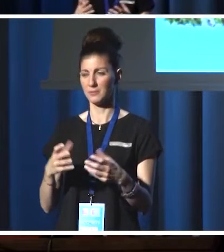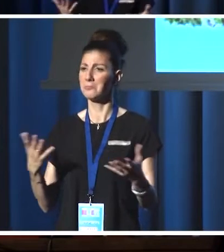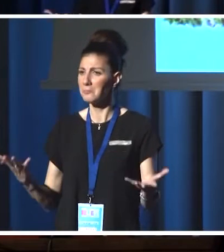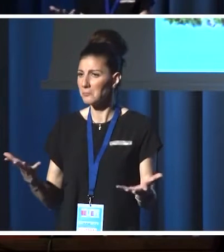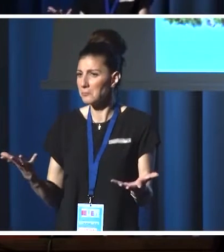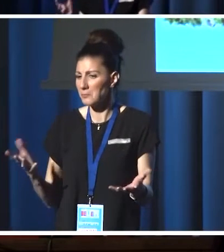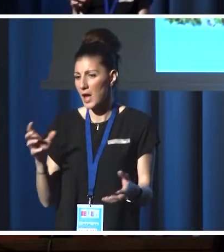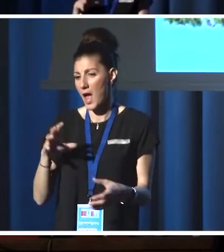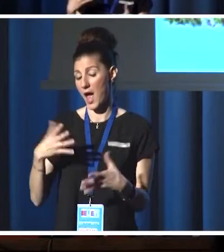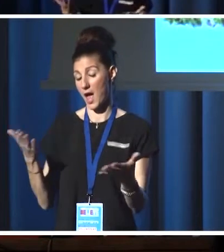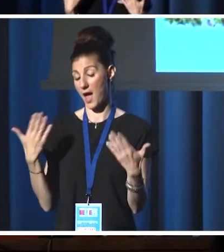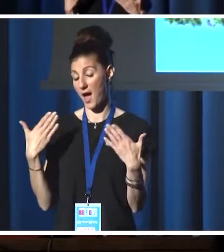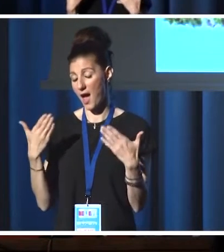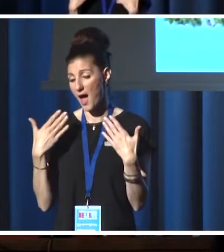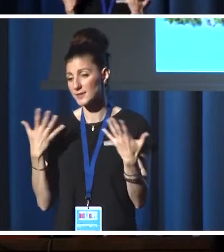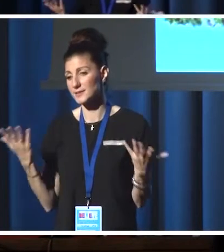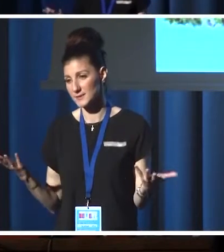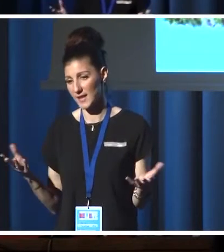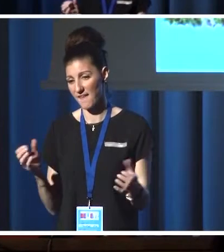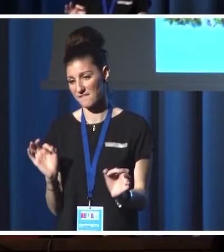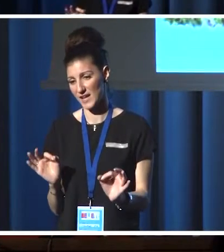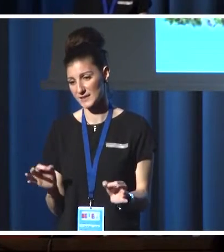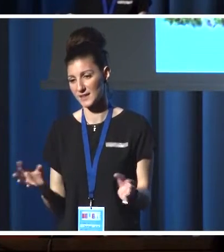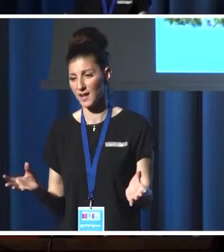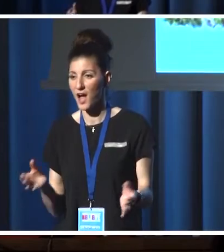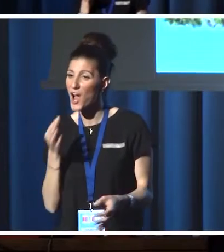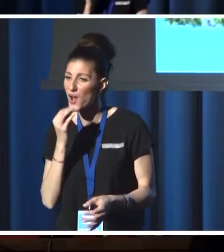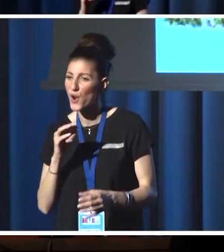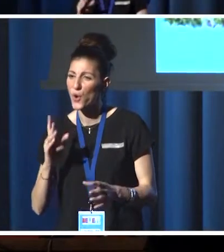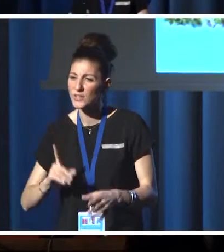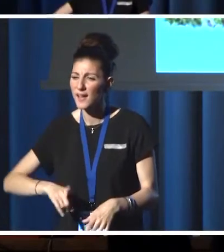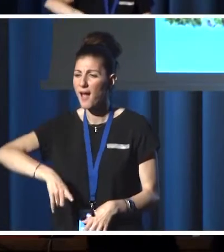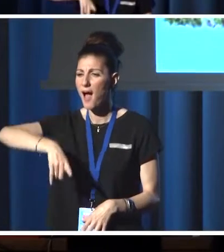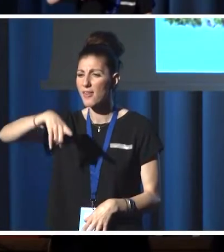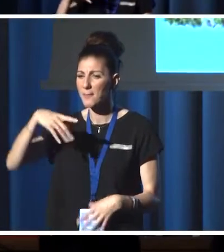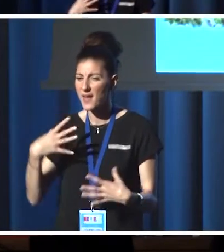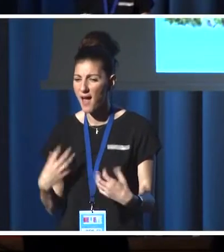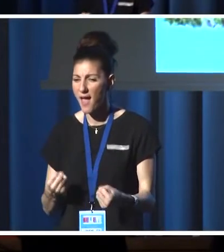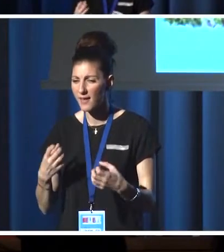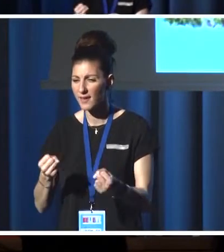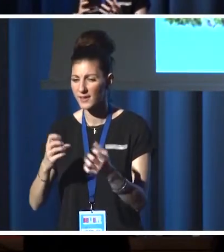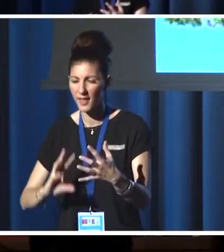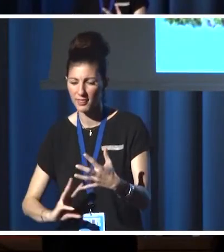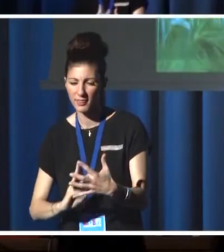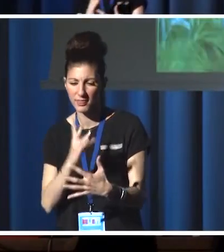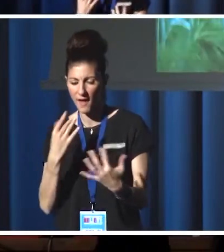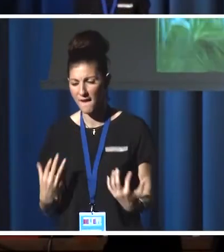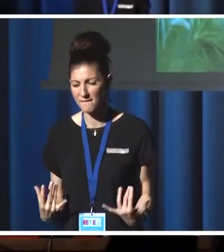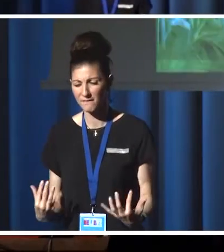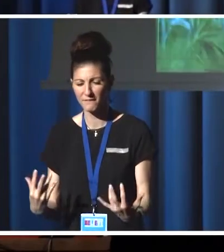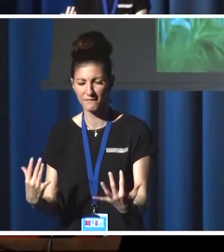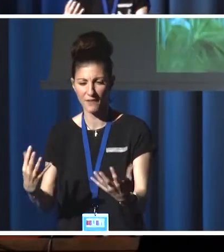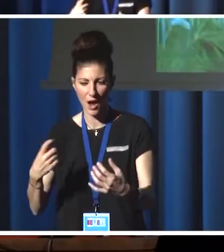άνοιξη γιατί κάθε μέρα υπάρχει μία ανάπτυξη στο φυσικό βασίλειο και